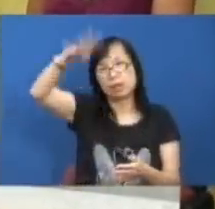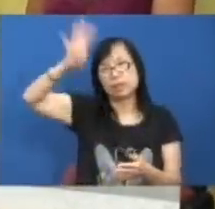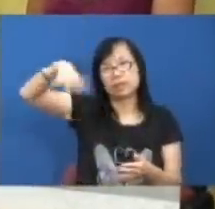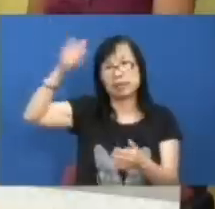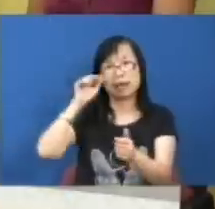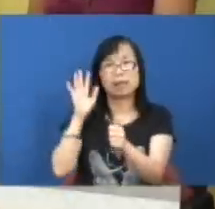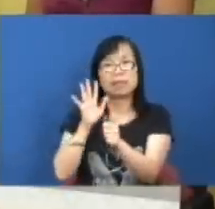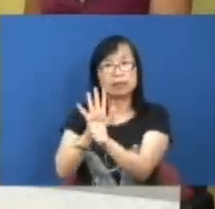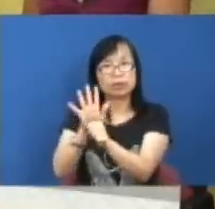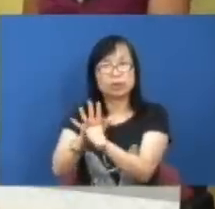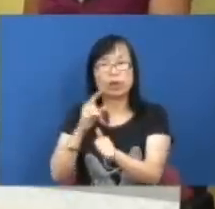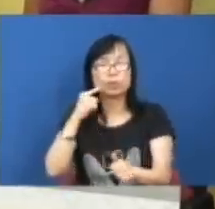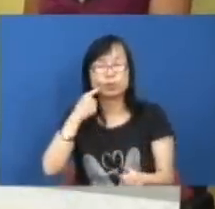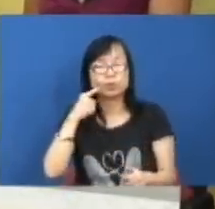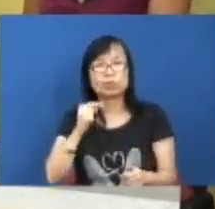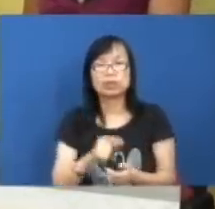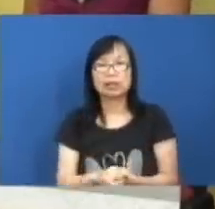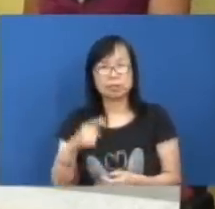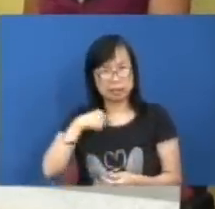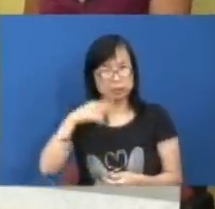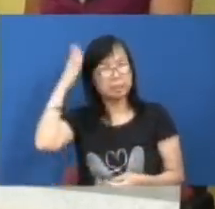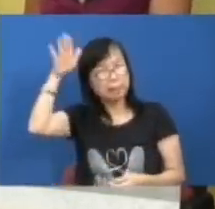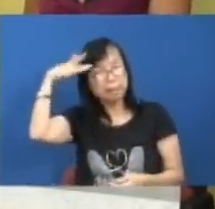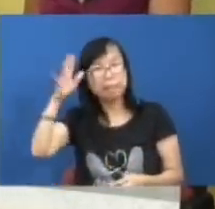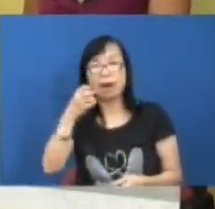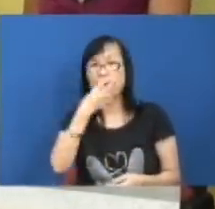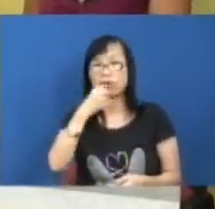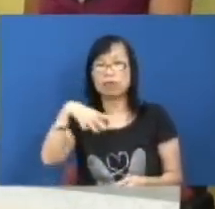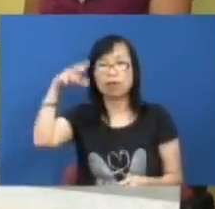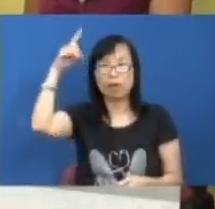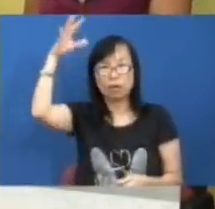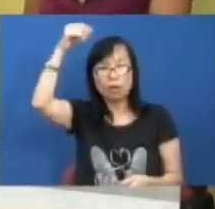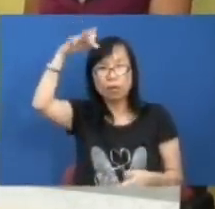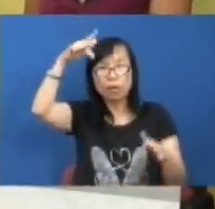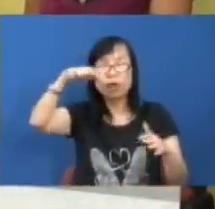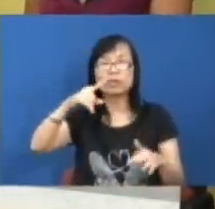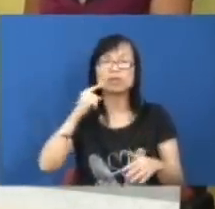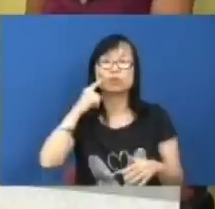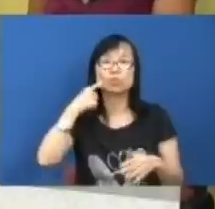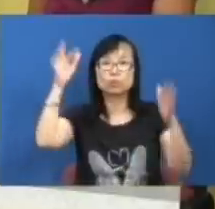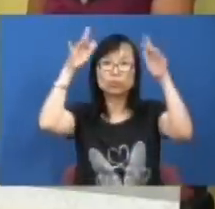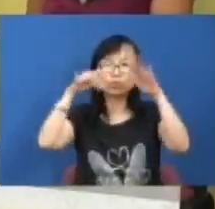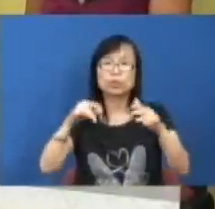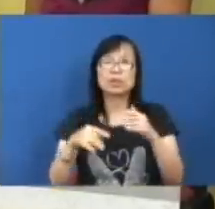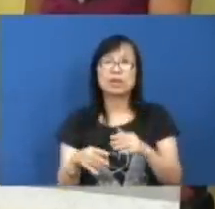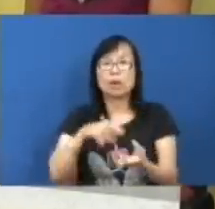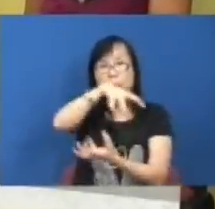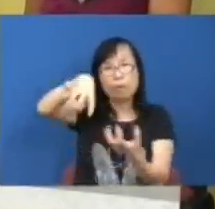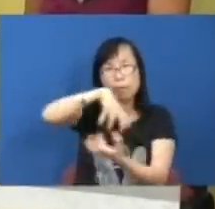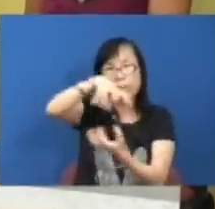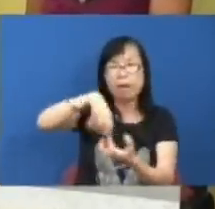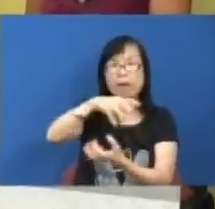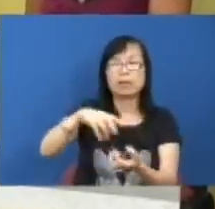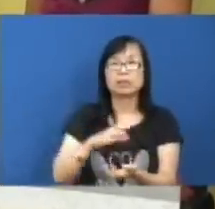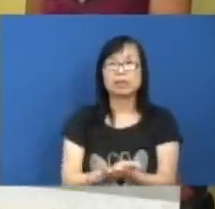抗酸嘅呢個成分，因為我哋都理解到香港落嘅酸雨咧 混合埋空氣之中嗰個物質咧，